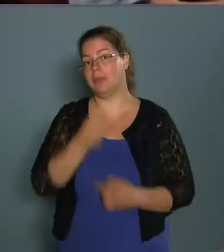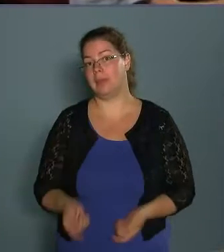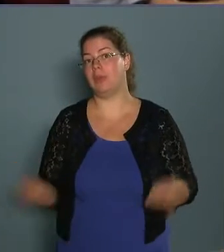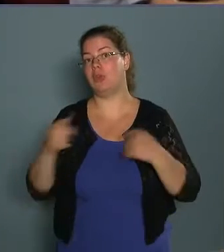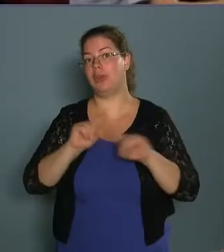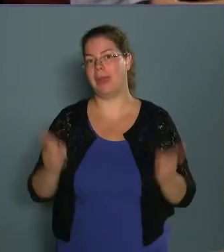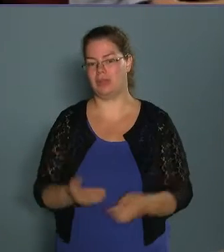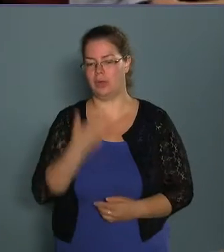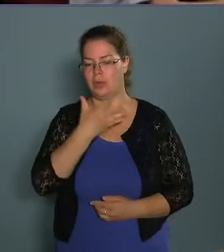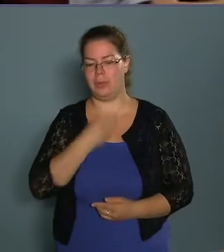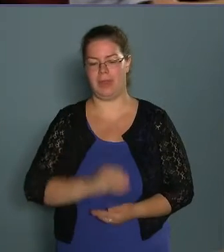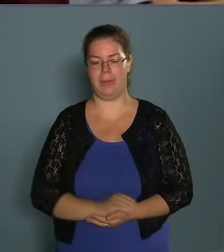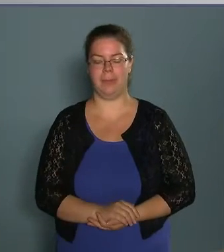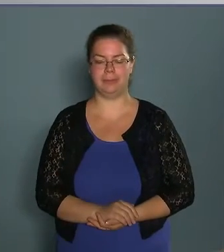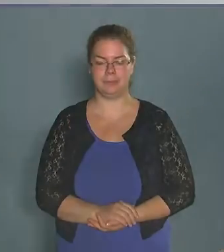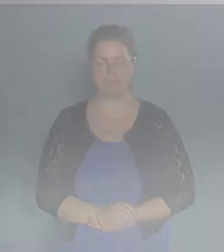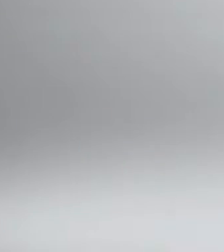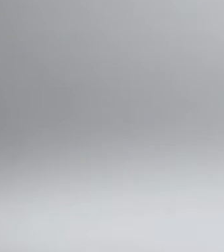Köszönjük szépen. Jöjjön. Én is köszönöm.